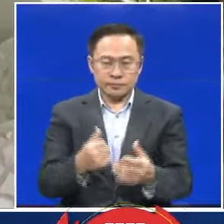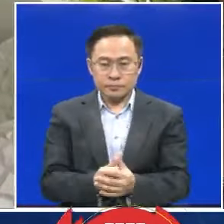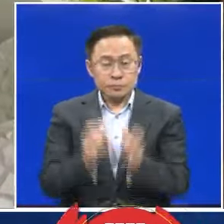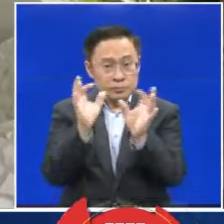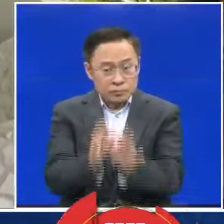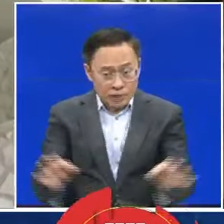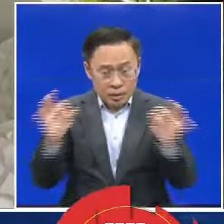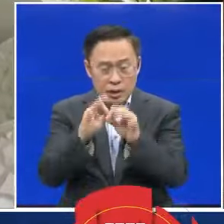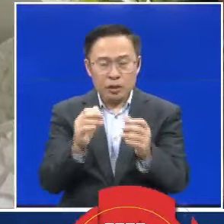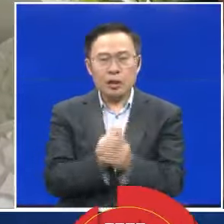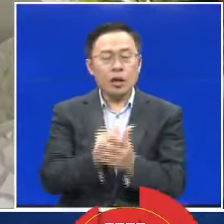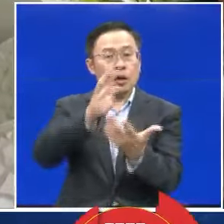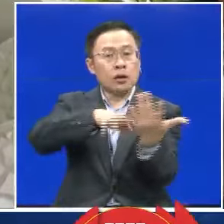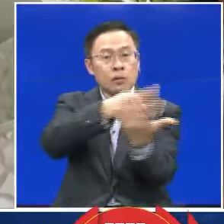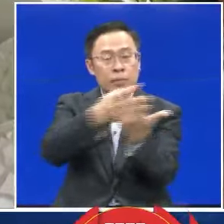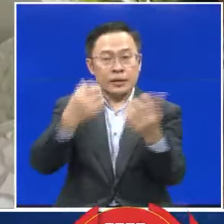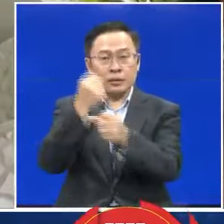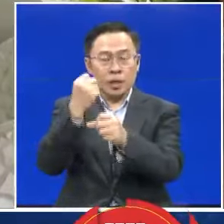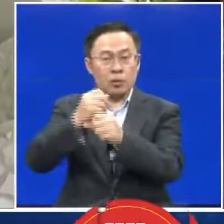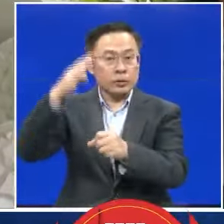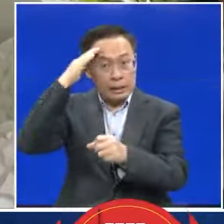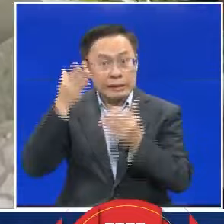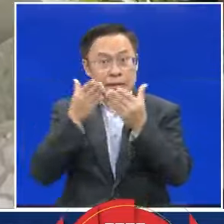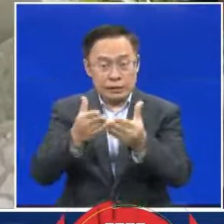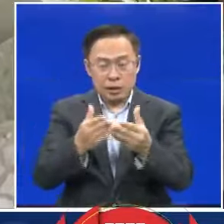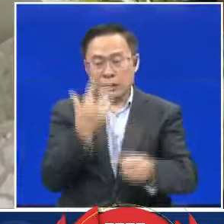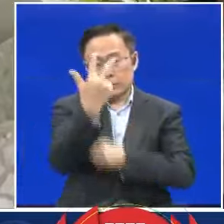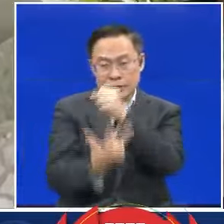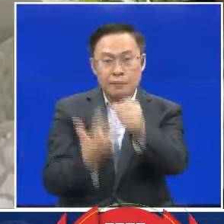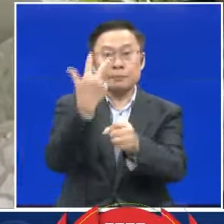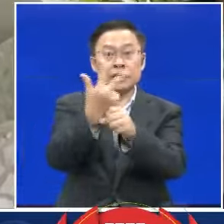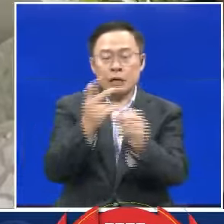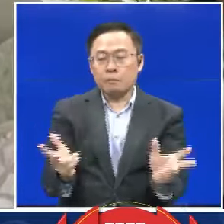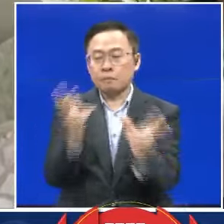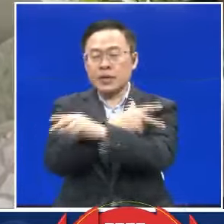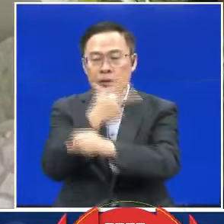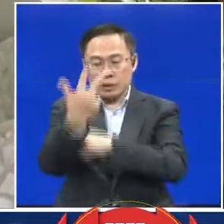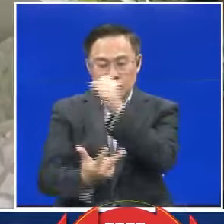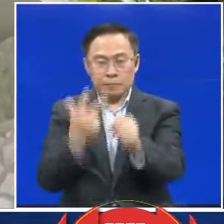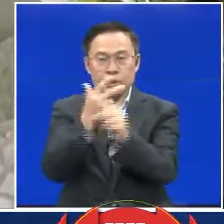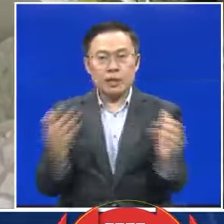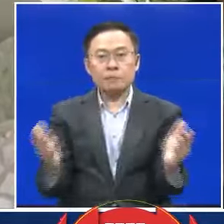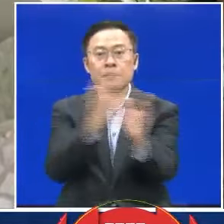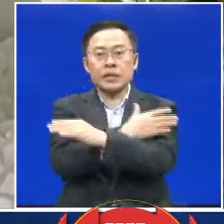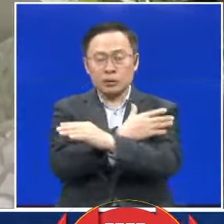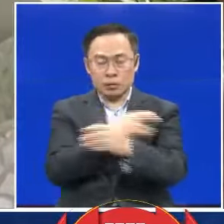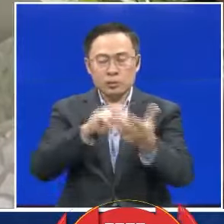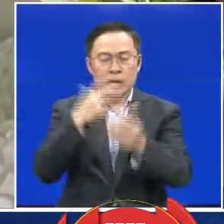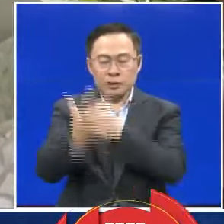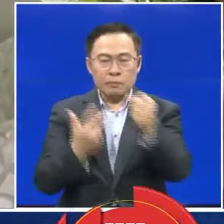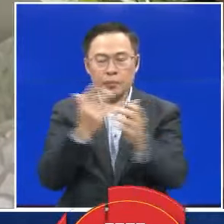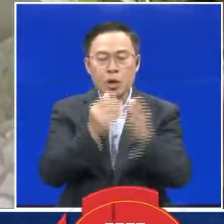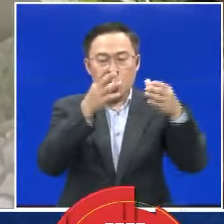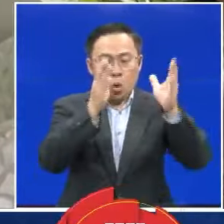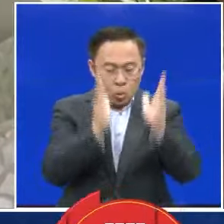ความเชี่ยวชาญให้กับผู้ปฏิบัติงานได้ดังนั้นครับสิ่งสำคัญหลังจากนี้ก็คือต้องคุมมาตรฐานของคนทั้งเรื่องการปฏิบัติงาน